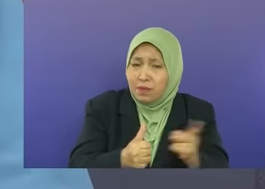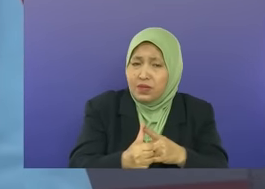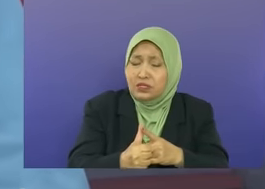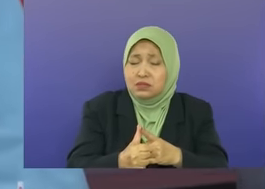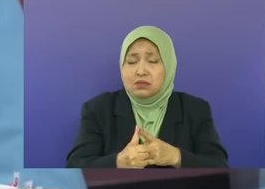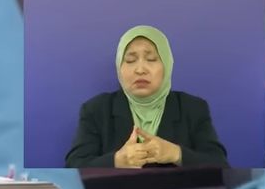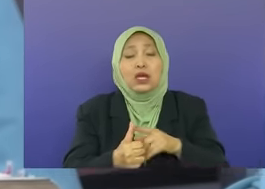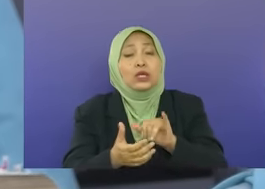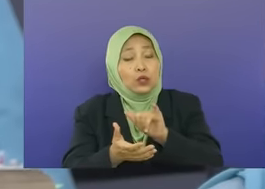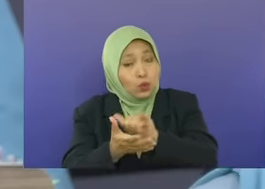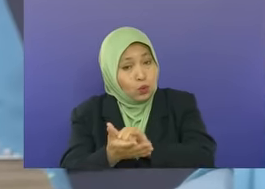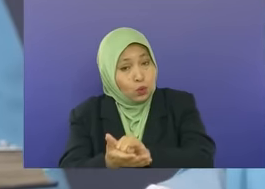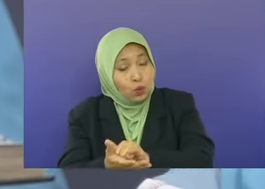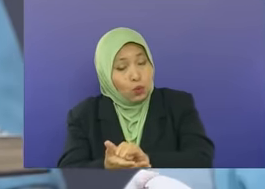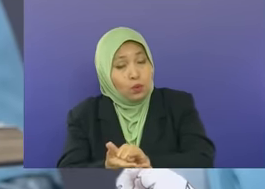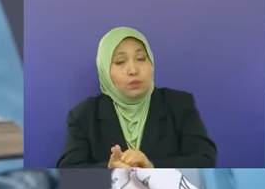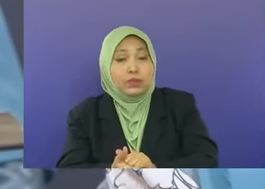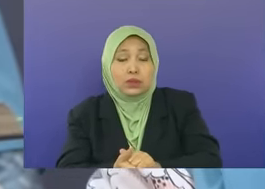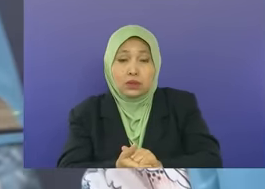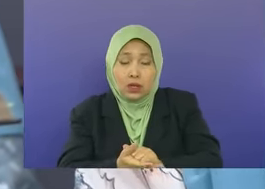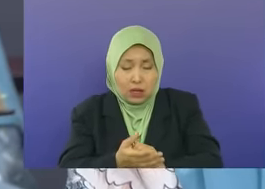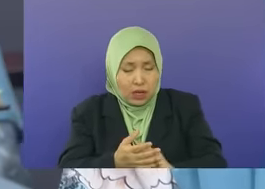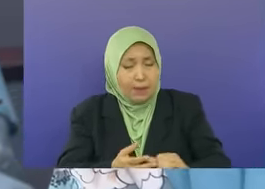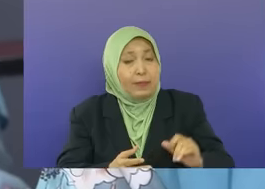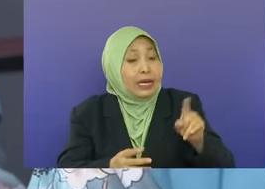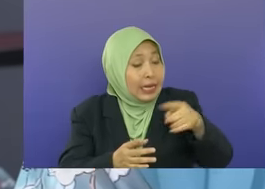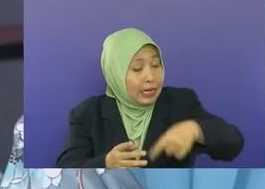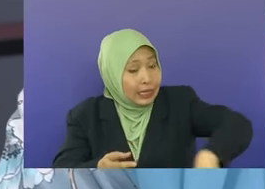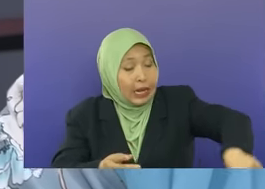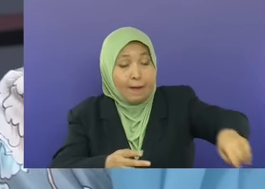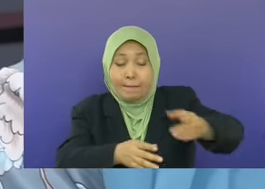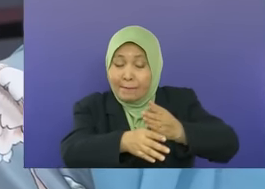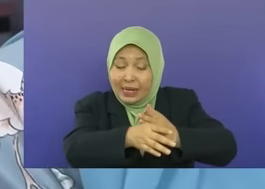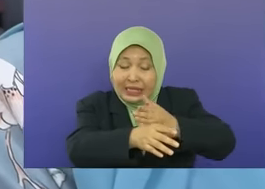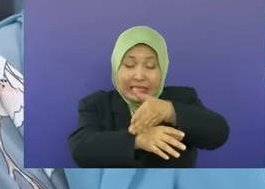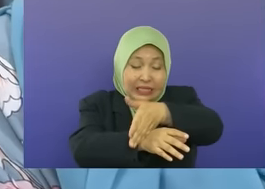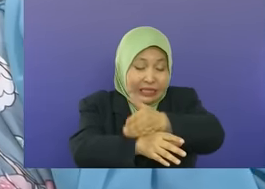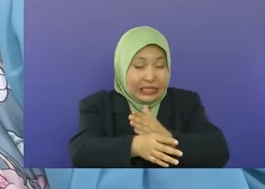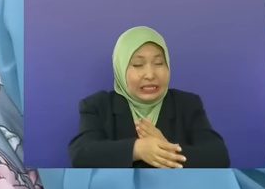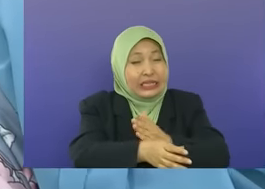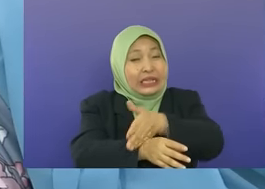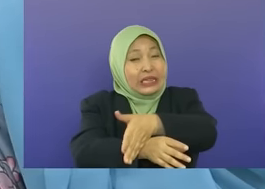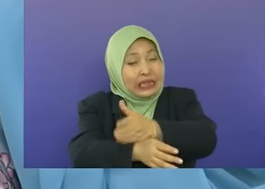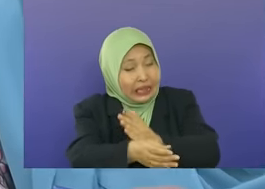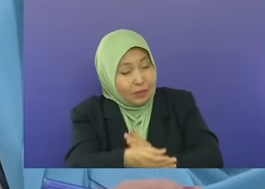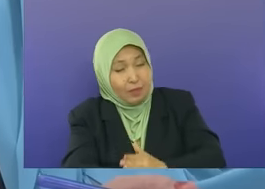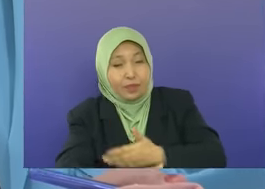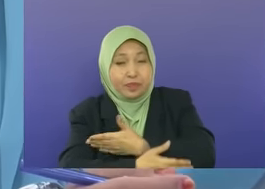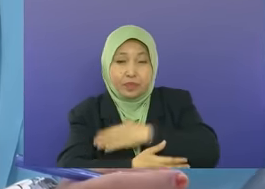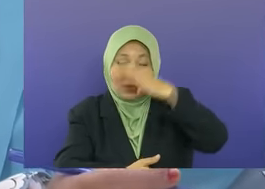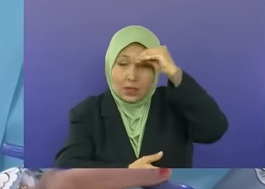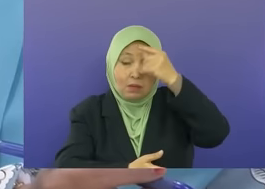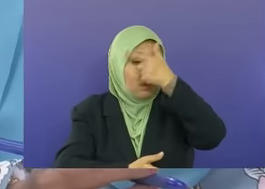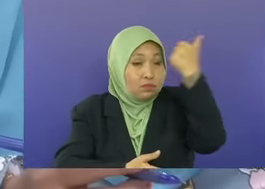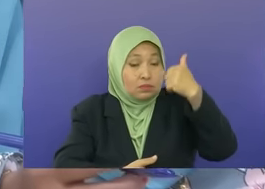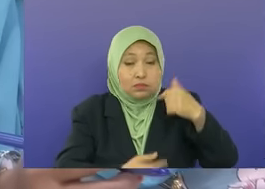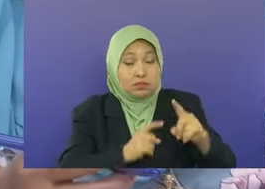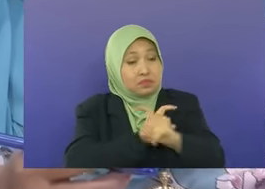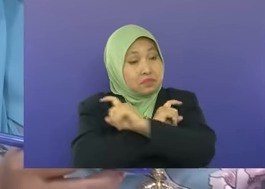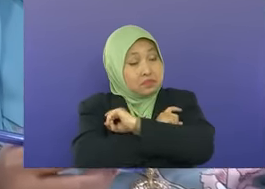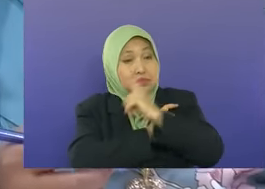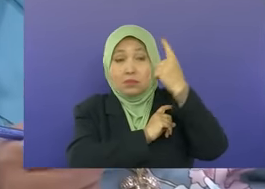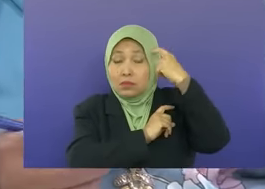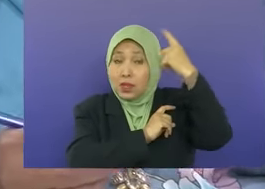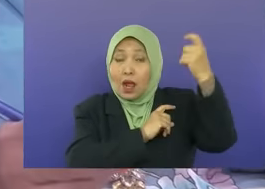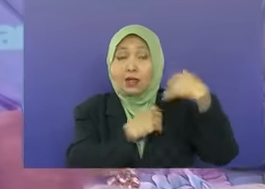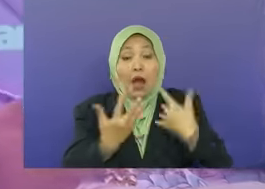yaitu disembelih mereka menyembelih kepada anak-anak lelaki baca Firaun dia bermimpis itu